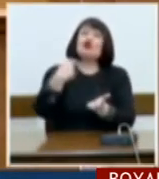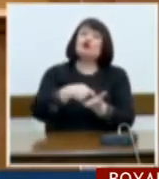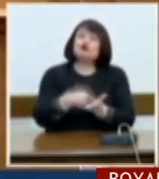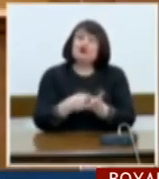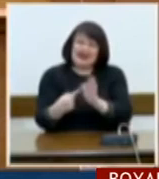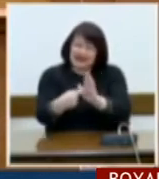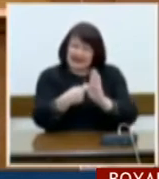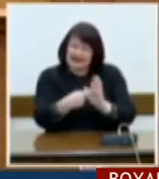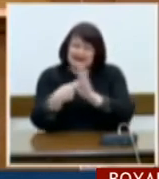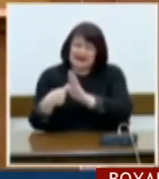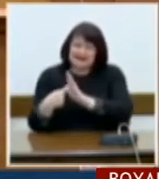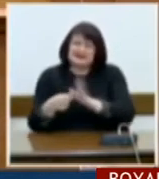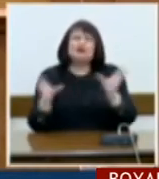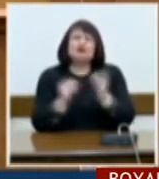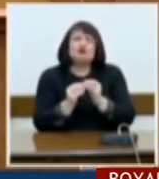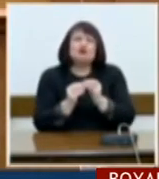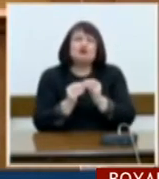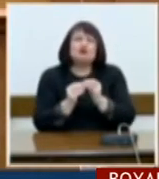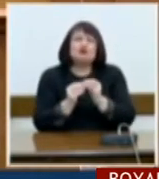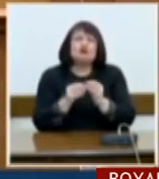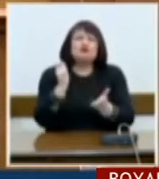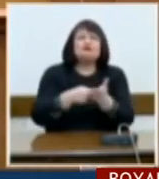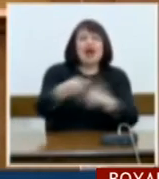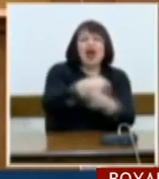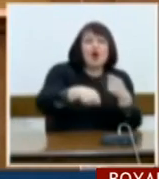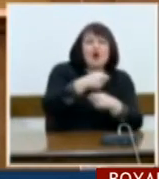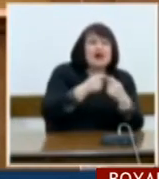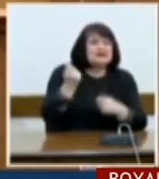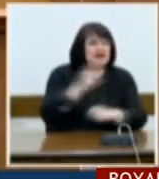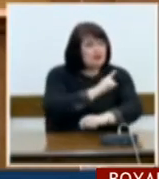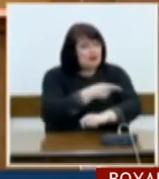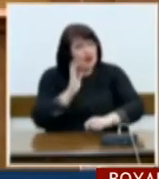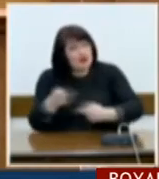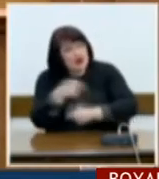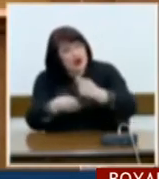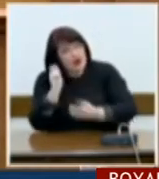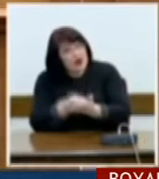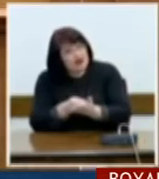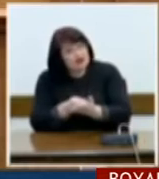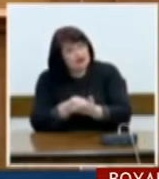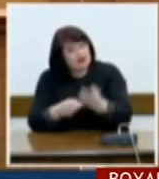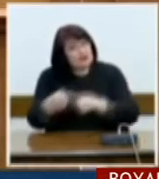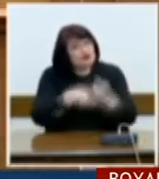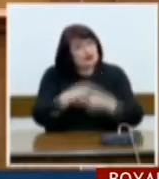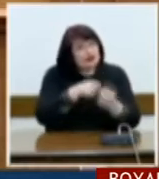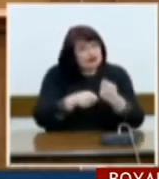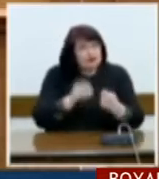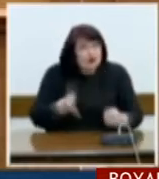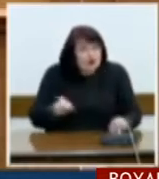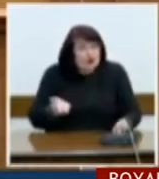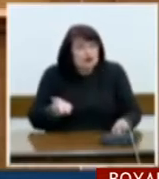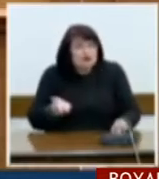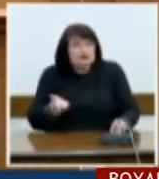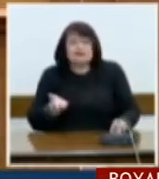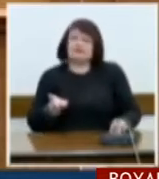που αφορούν την αγοραστική δύναμη του μέσου Έλληνα πολίτη. Αλλά